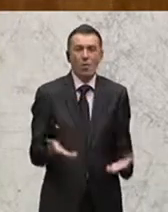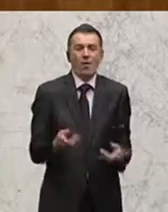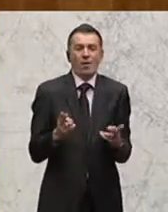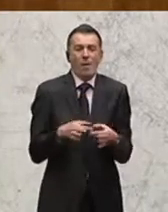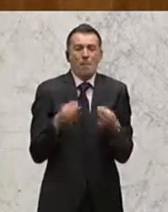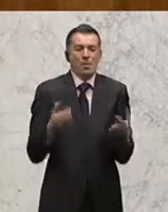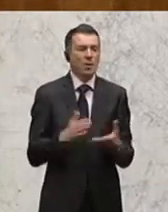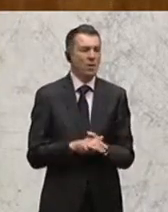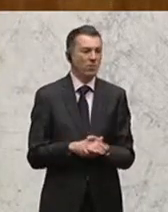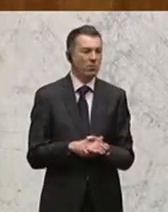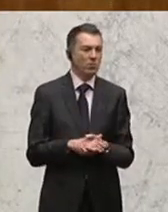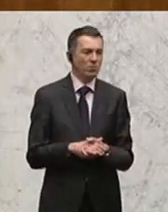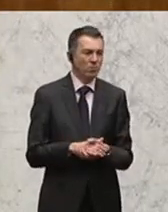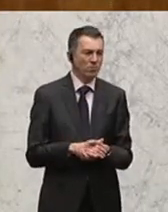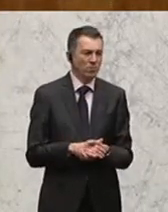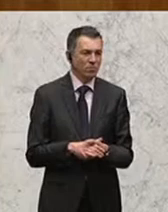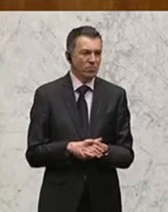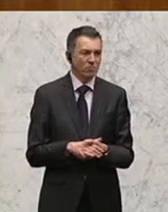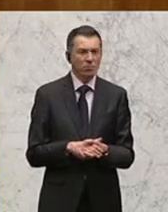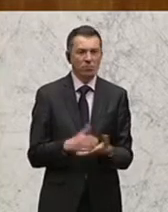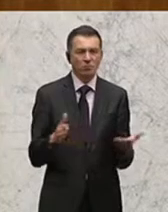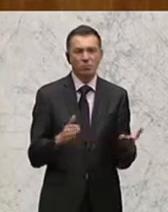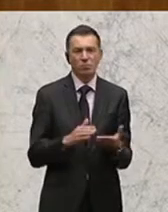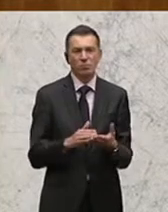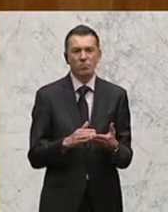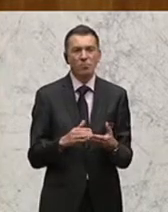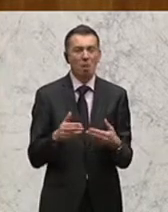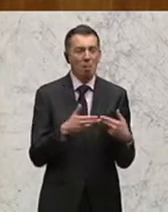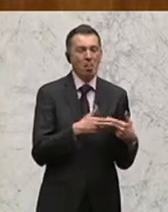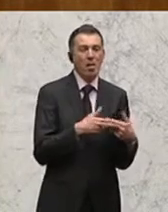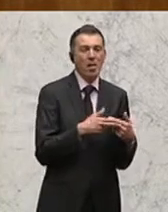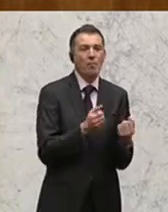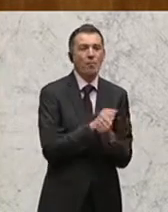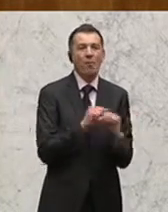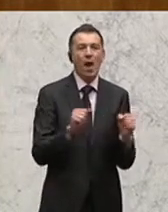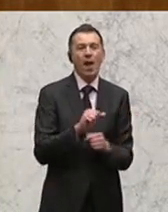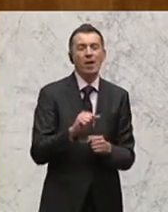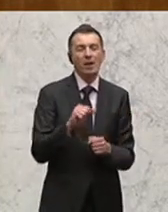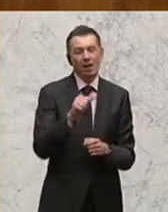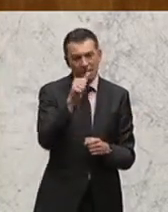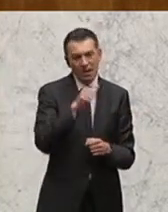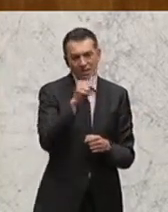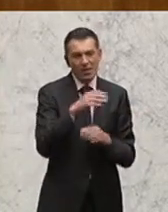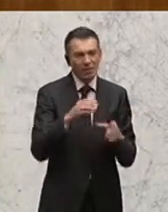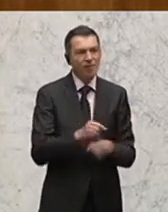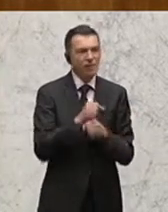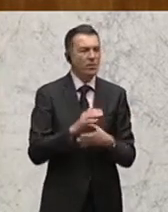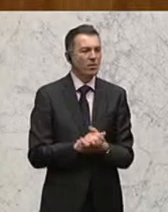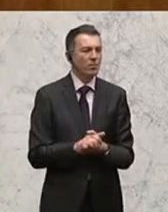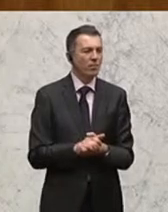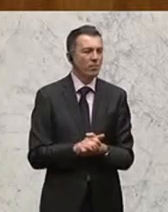kann, abseits einer freiheitlich-westlich-demokratischen Verfassung und unserer österreichischen Lehrinhalte, dass dann Junge und